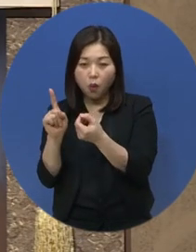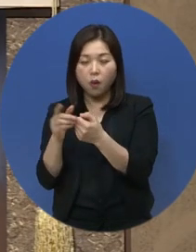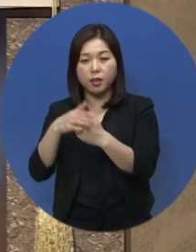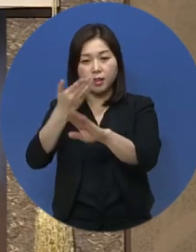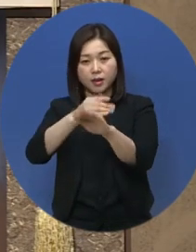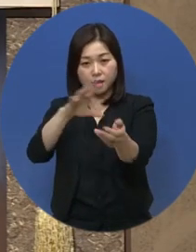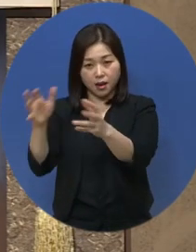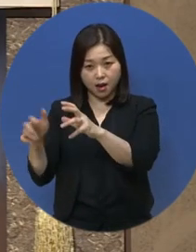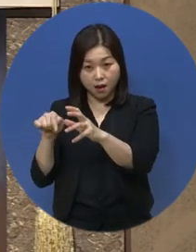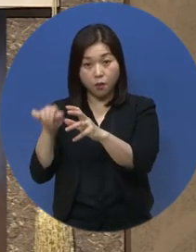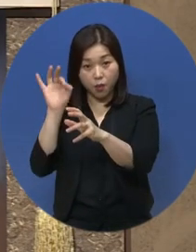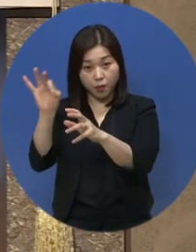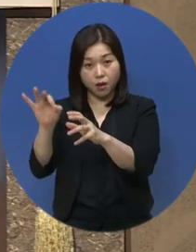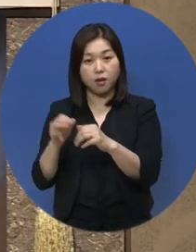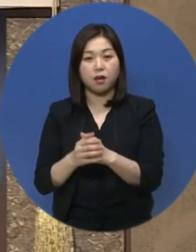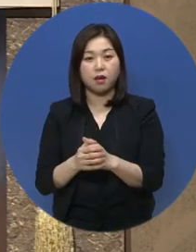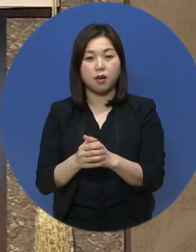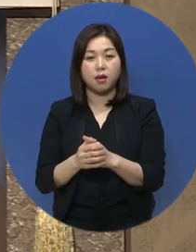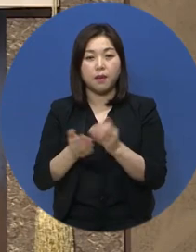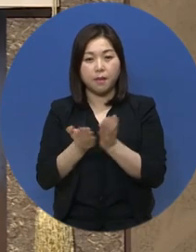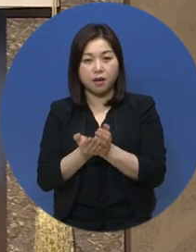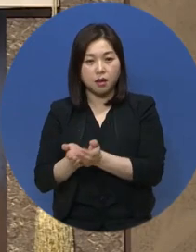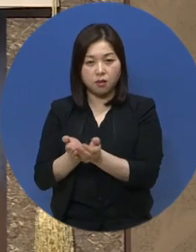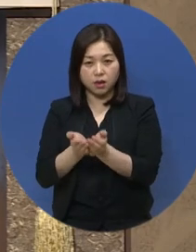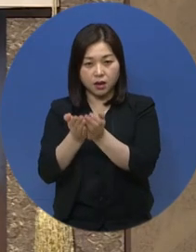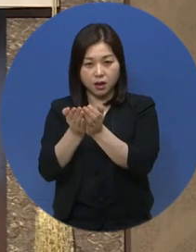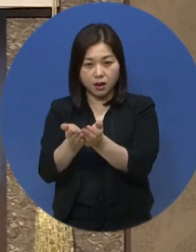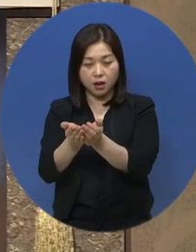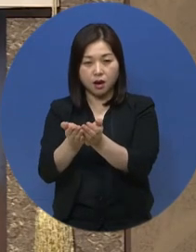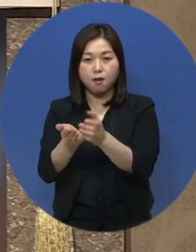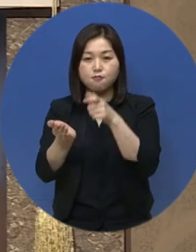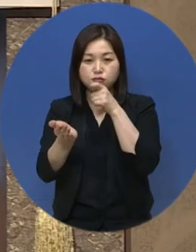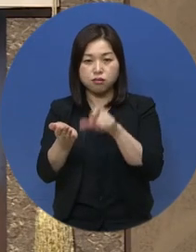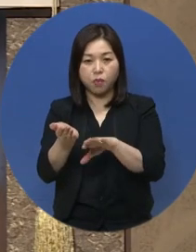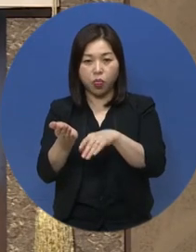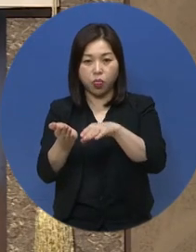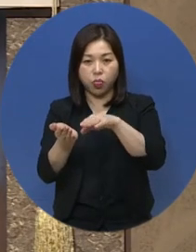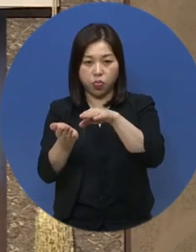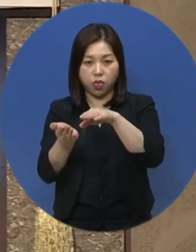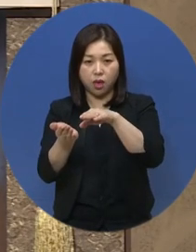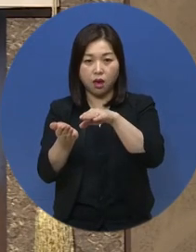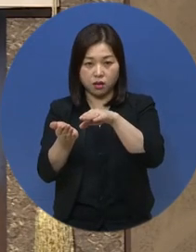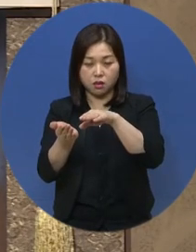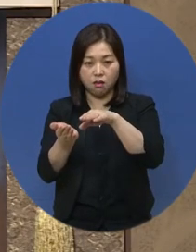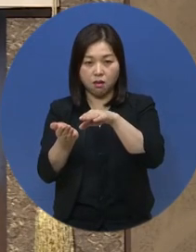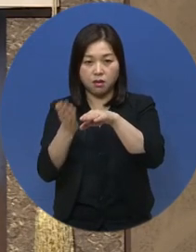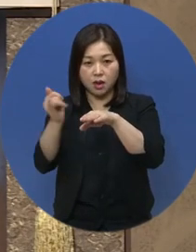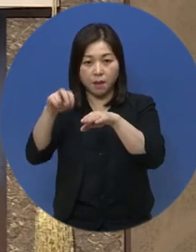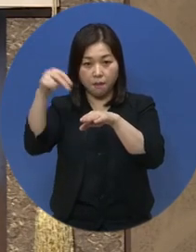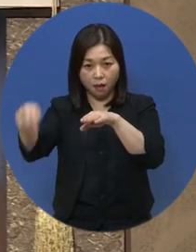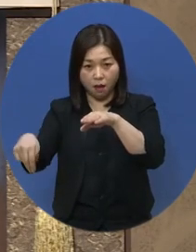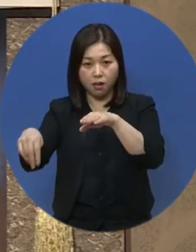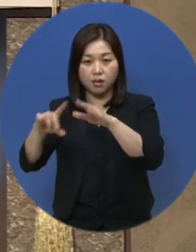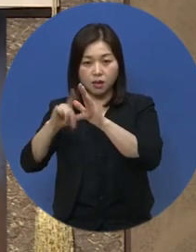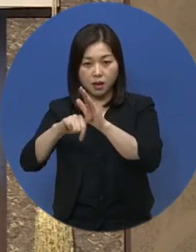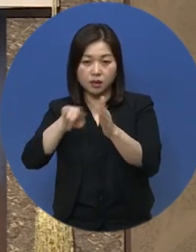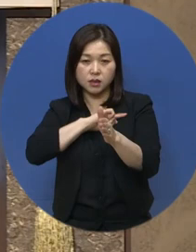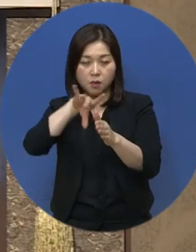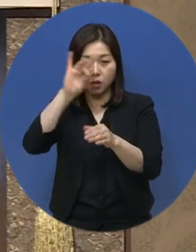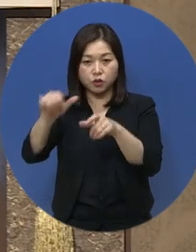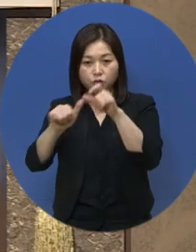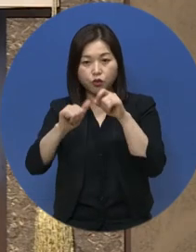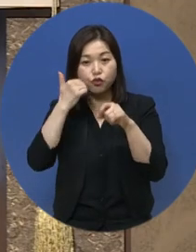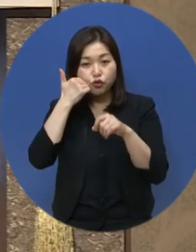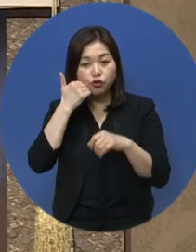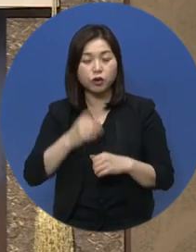외국 같은 경우에는 이제 배를 타고 가다가 배가 물이 들어와서 배가 누군가 뛰어내려야 되고 하면 누굴 먼저 구출을